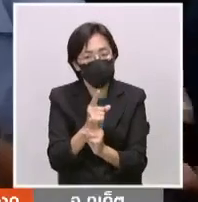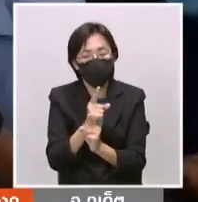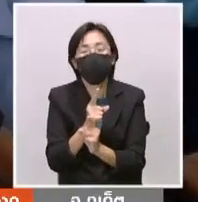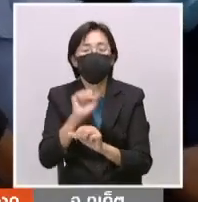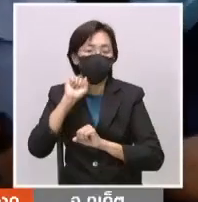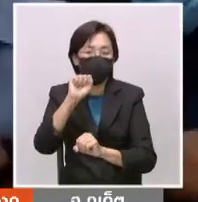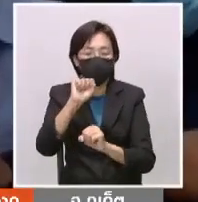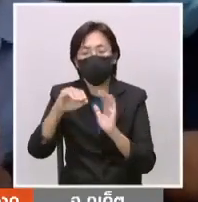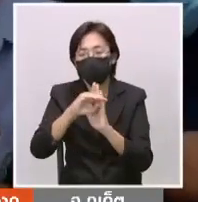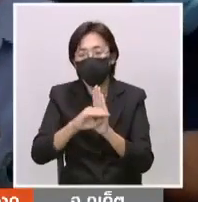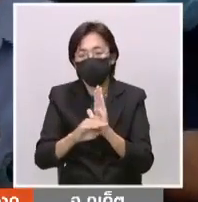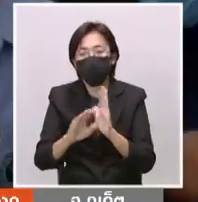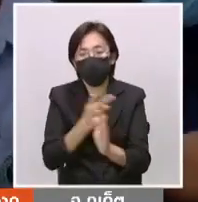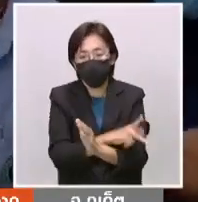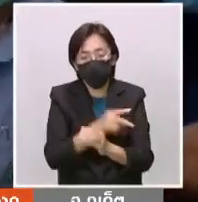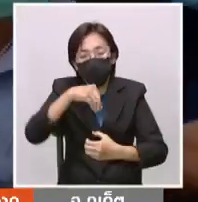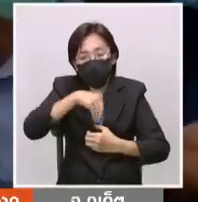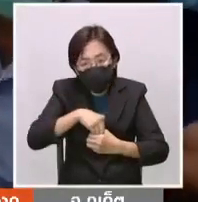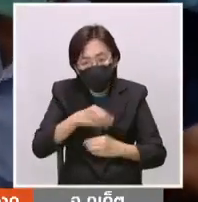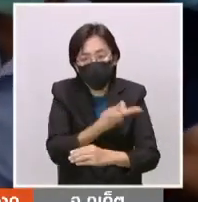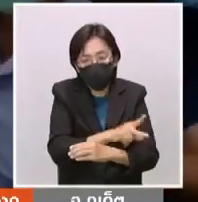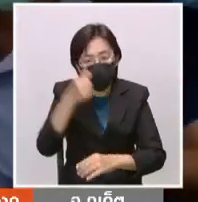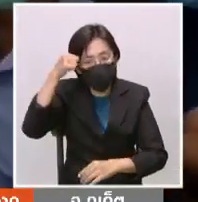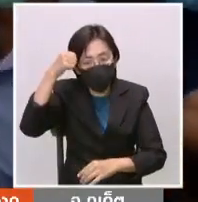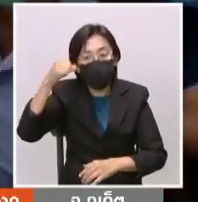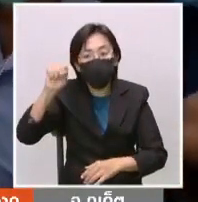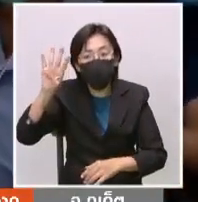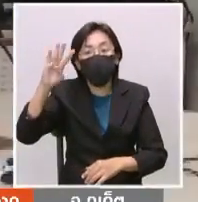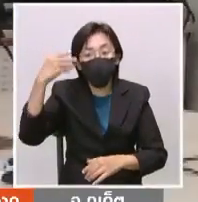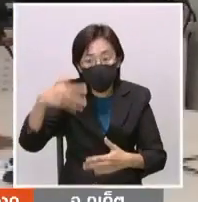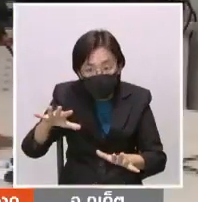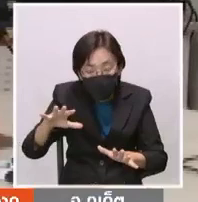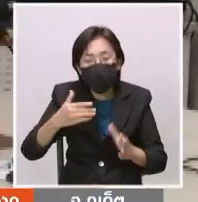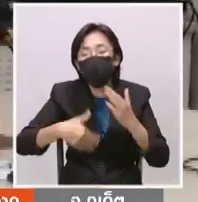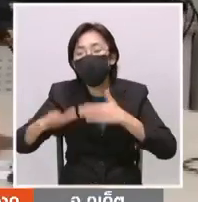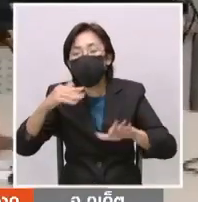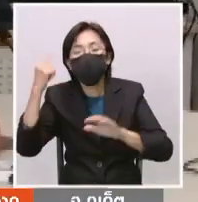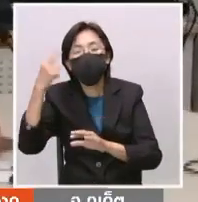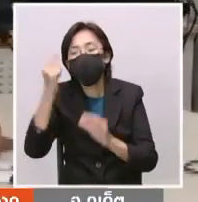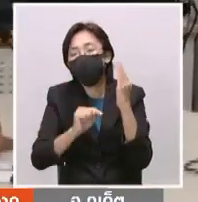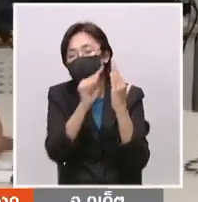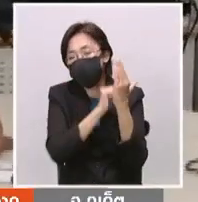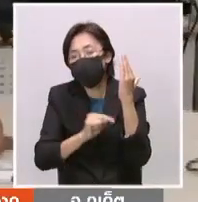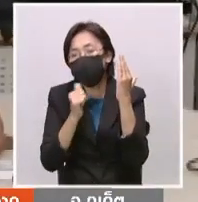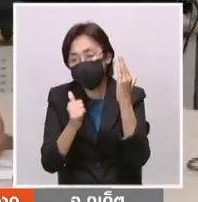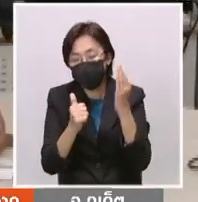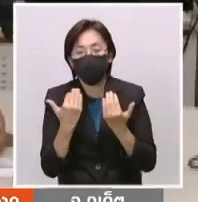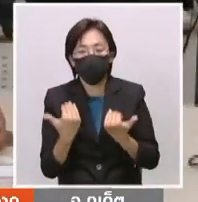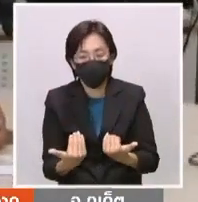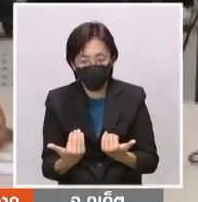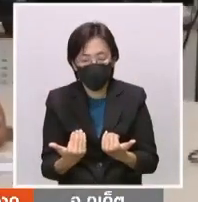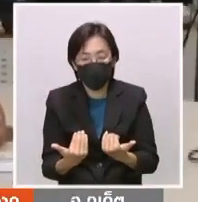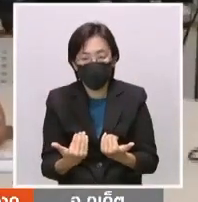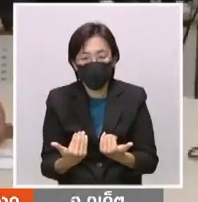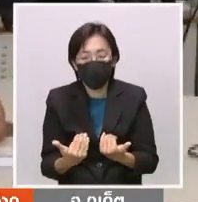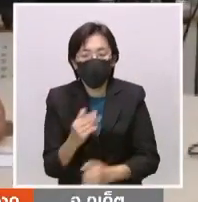ที่ภูเก็ตกำหนดก็คือต้องอยู่ที่จังหวัดภูเก็ต14วันก่อนจึงจะสามารถเดินทางไปท่องเที่ยวจังหวัดอื่นได้ล่าสุดได้รับรายง